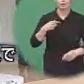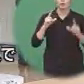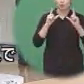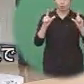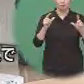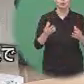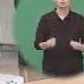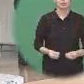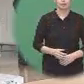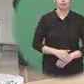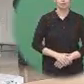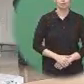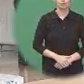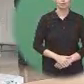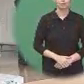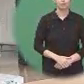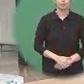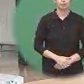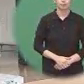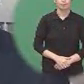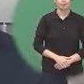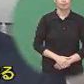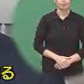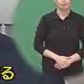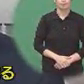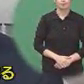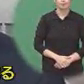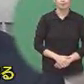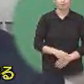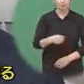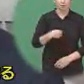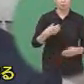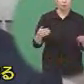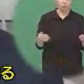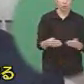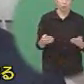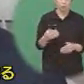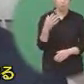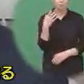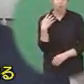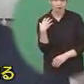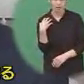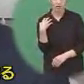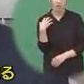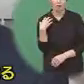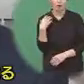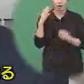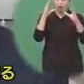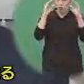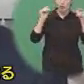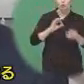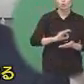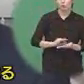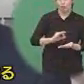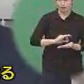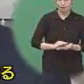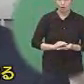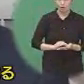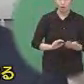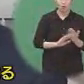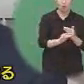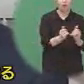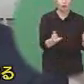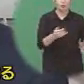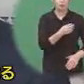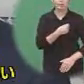ましたいうのまして自分の仕事って抱え込んでたものがまクラウド化することによって誰でも